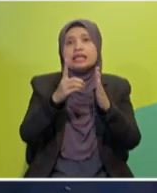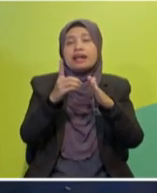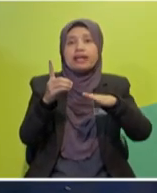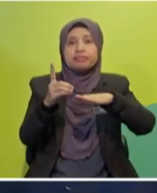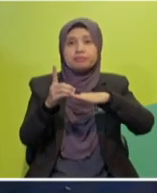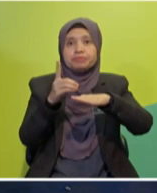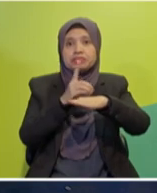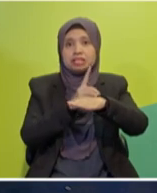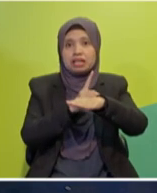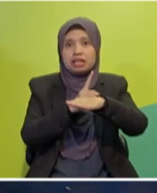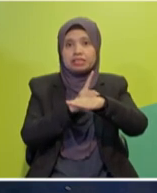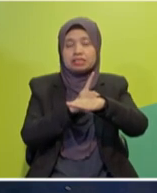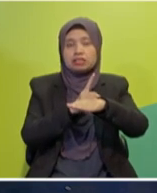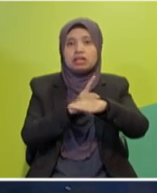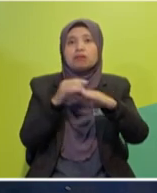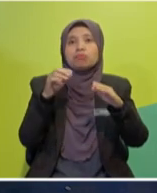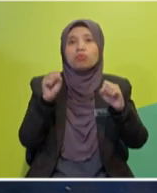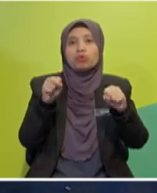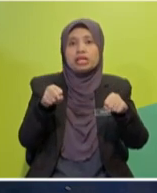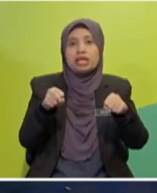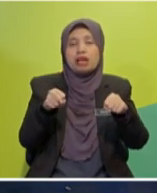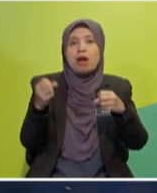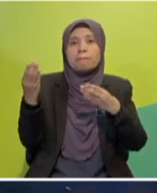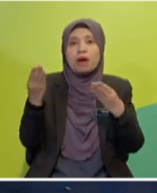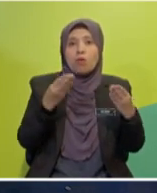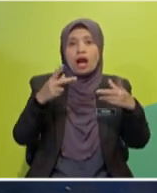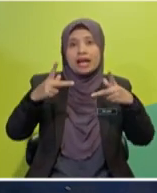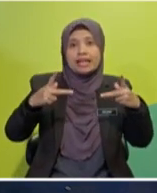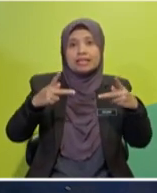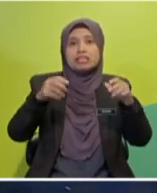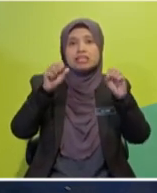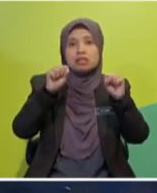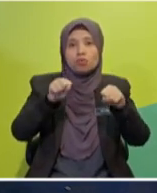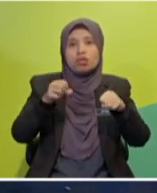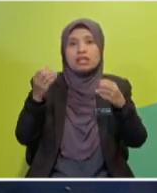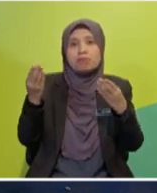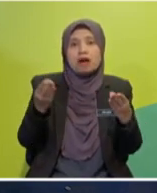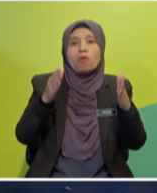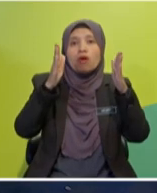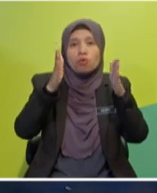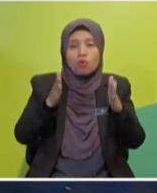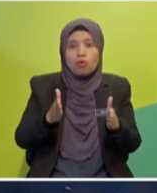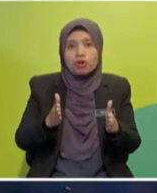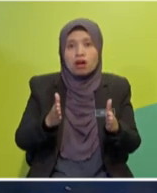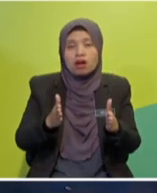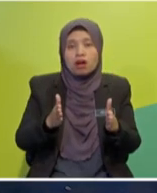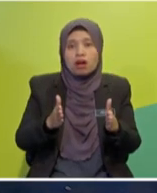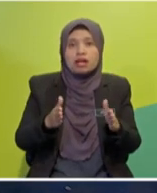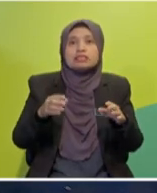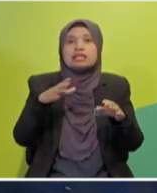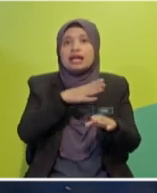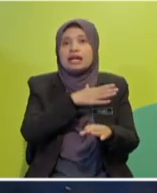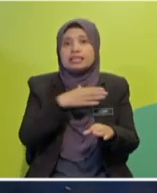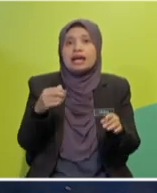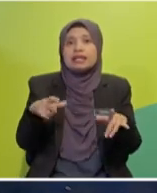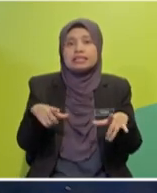Dan juga dia ada juga yang memuatkan macam kita je, orang-orang penumpang di situ cikgu. Ya, penumpang. Dia tak adalah kita